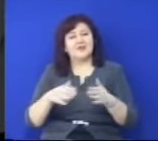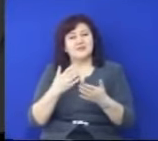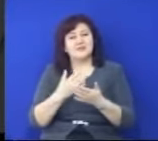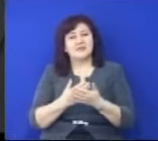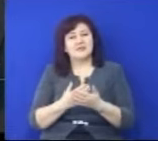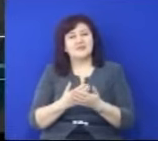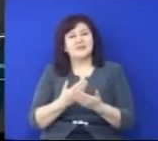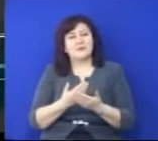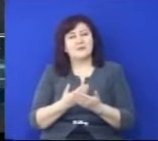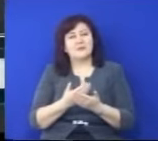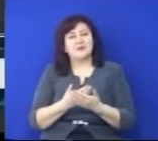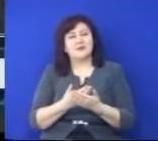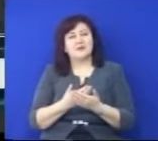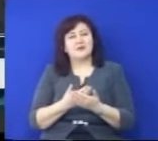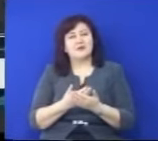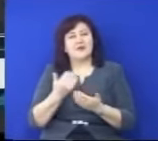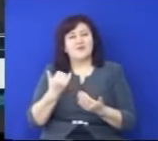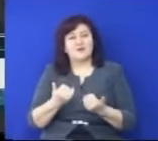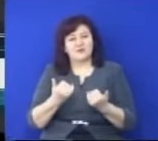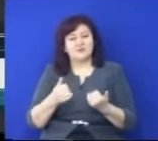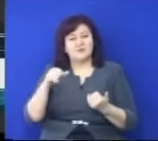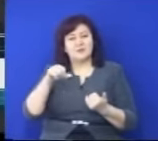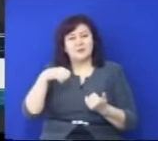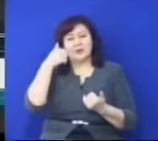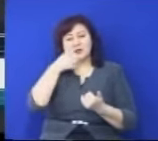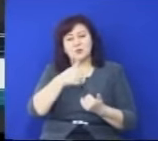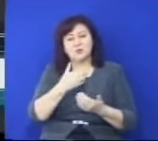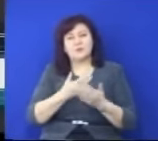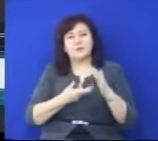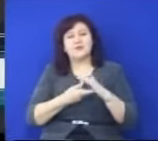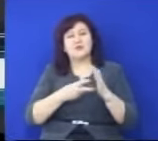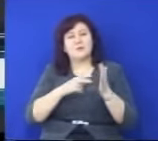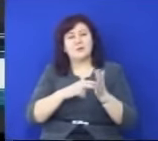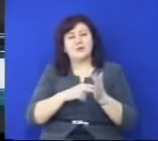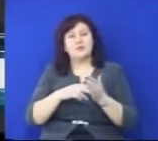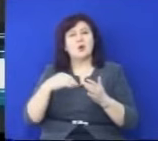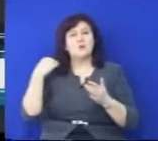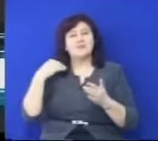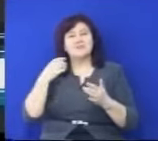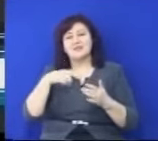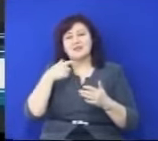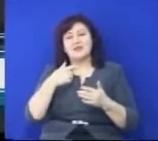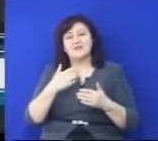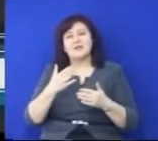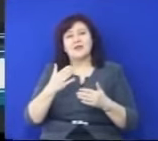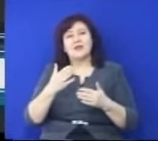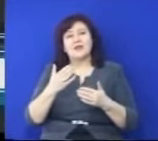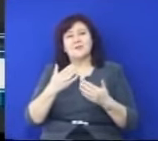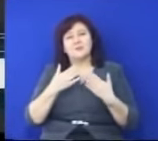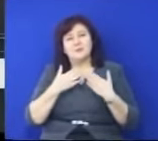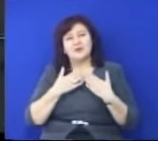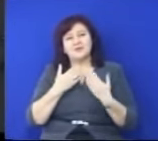Қазақстан мәдениеті деген үлкен биыл жоба қабылданды. Сол жобаның аясында президенттің сөзі бар. Біз қара алтын мен